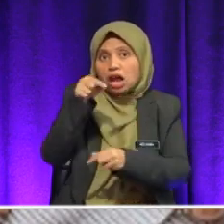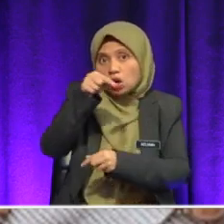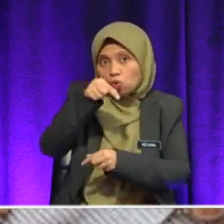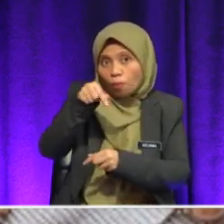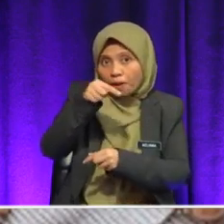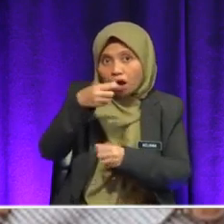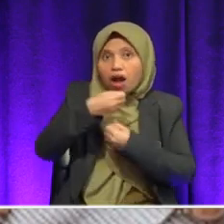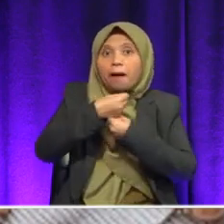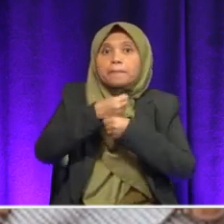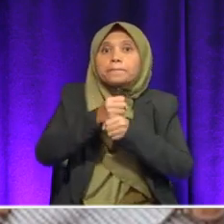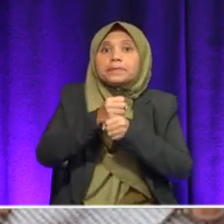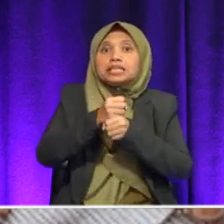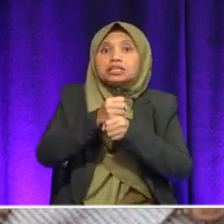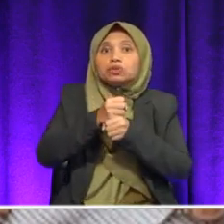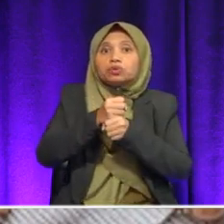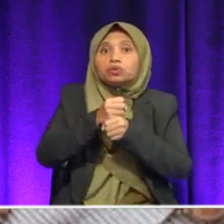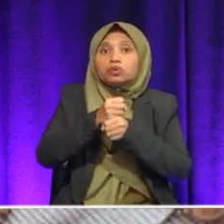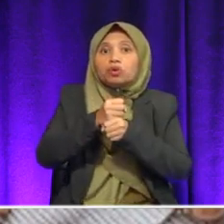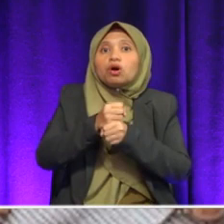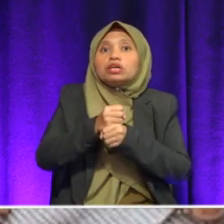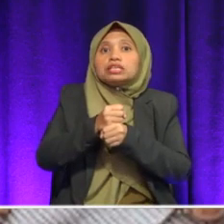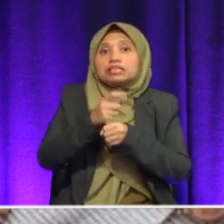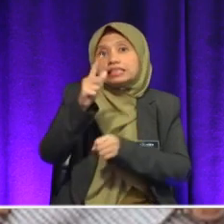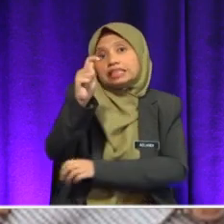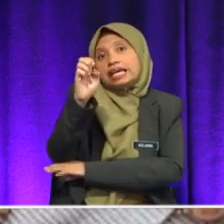bentuk tekstur dan juga warna